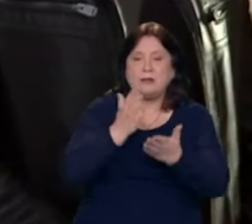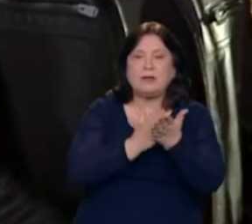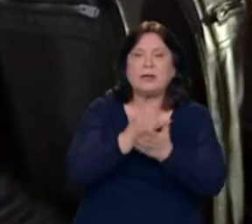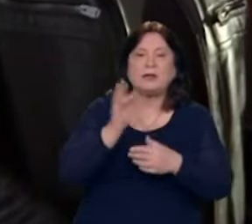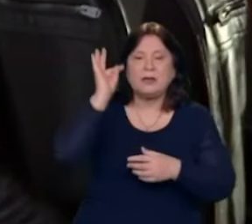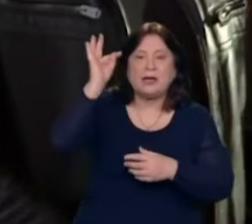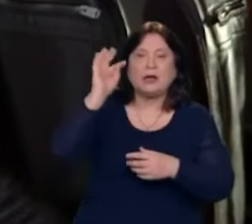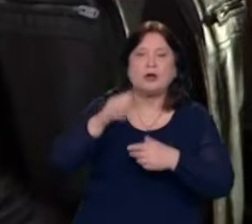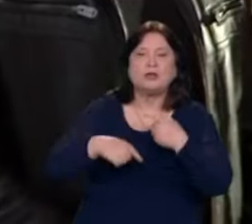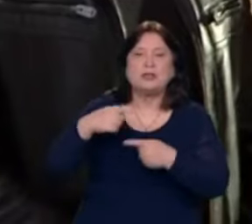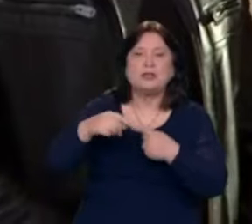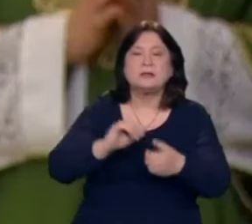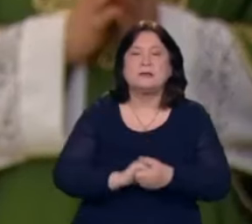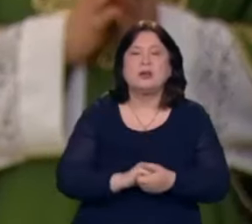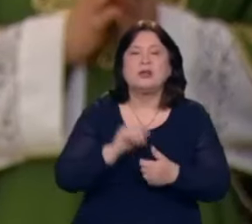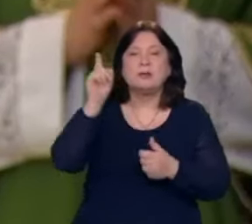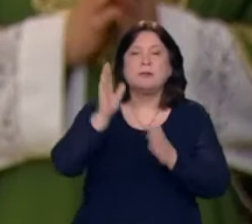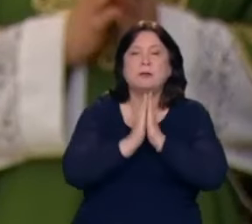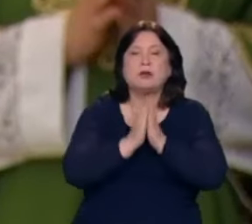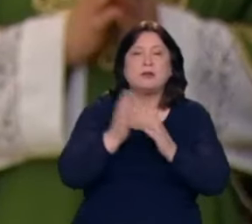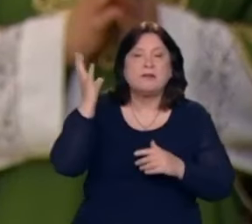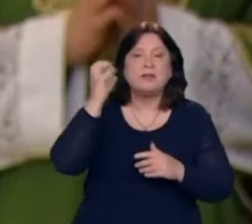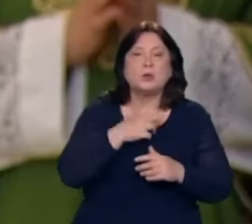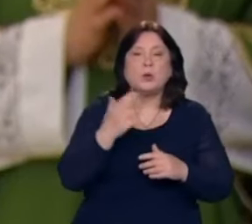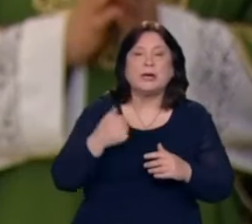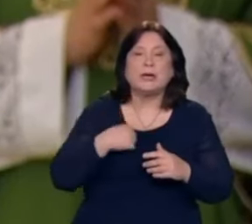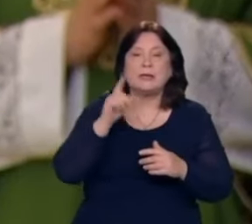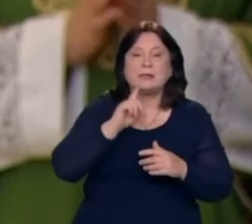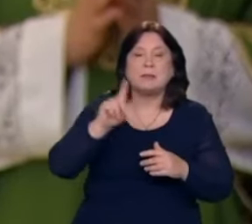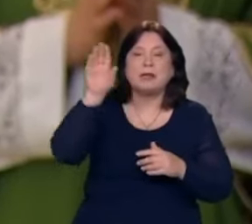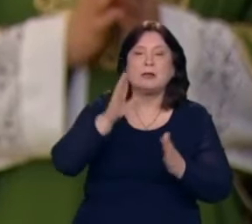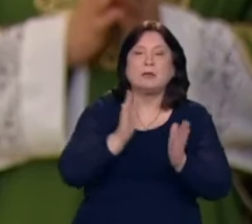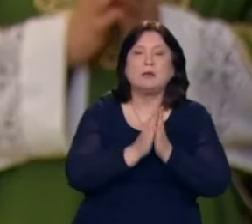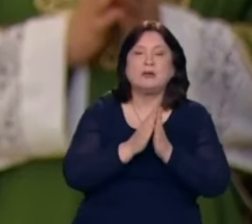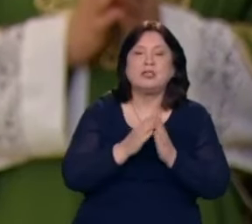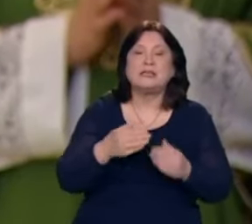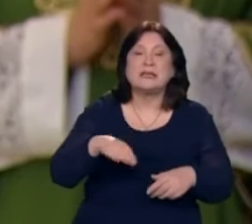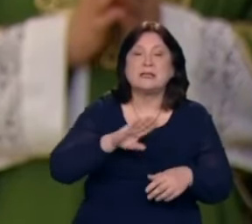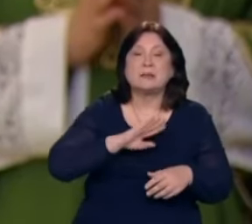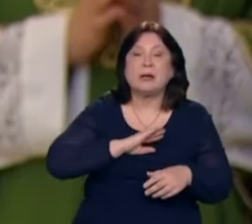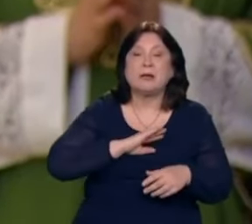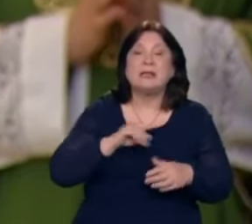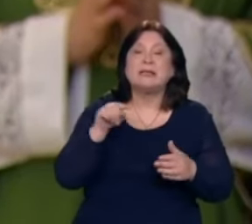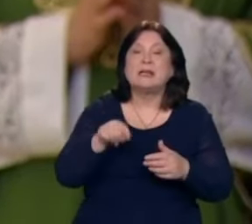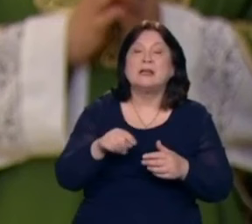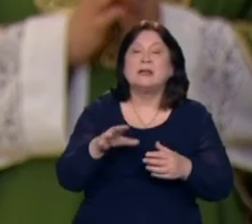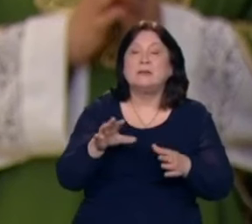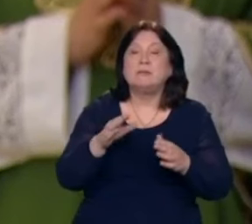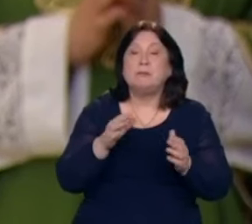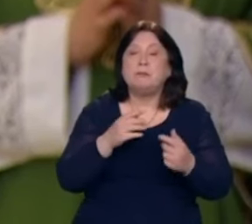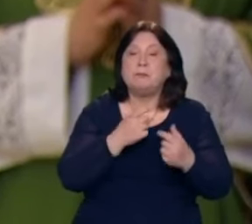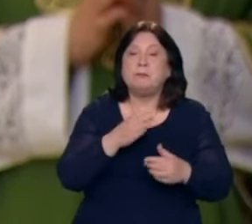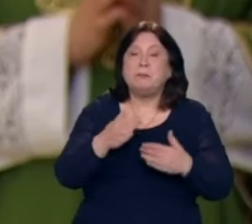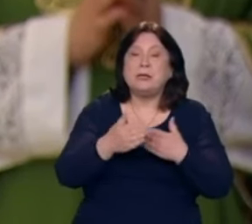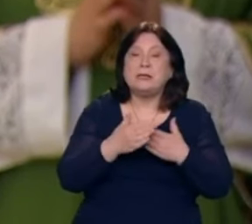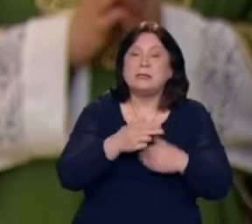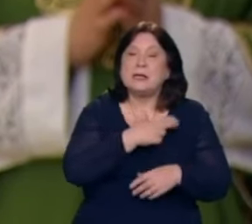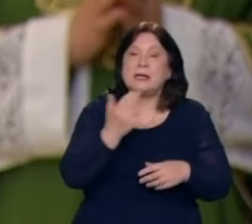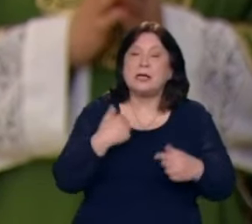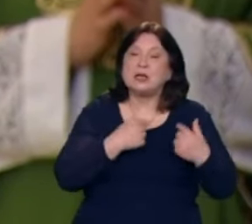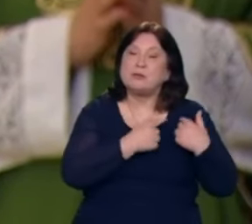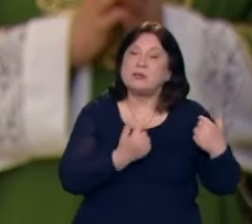wysłuchaj nas Módlmy się za zmarłych szczególnie za tych którzy są bliscy naszym sercom aby